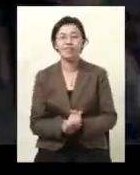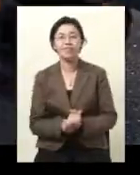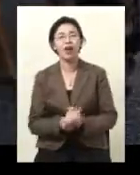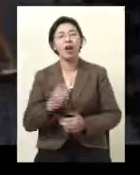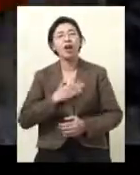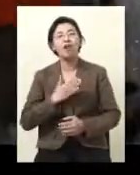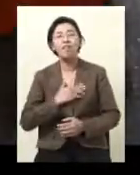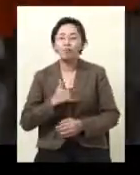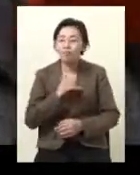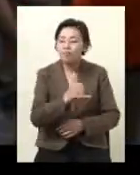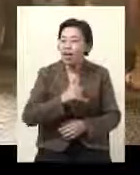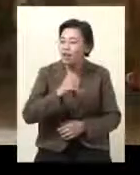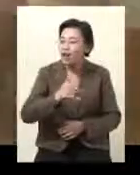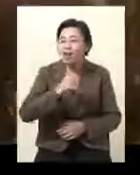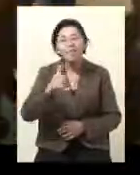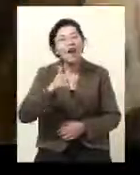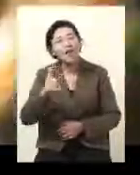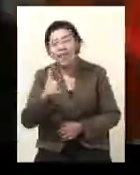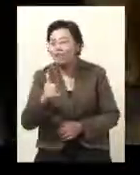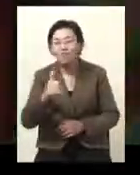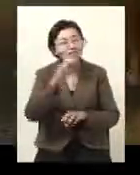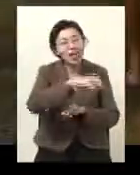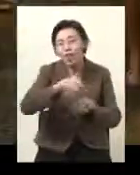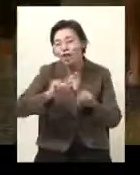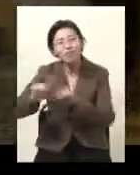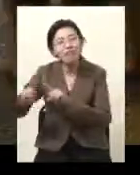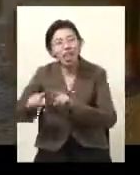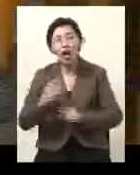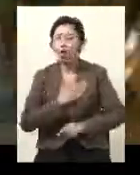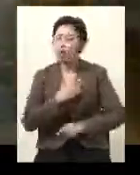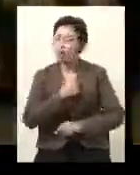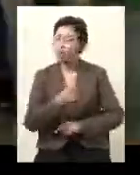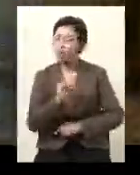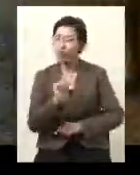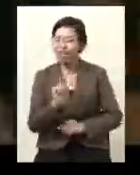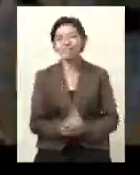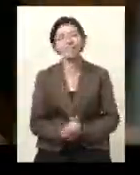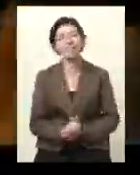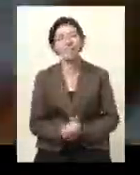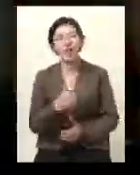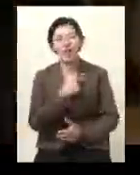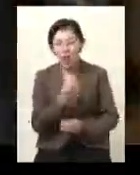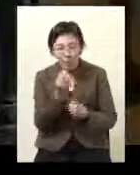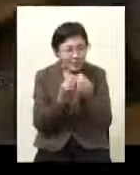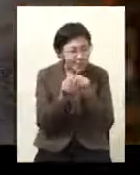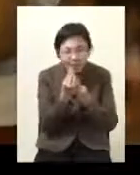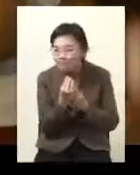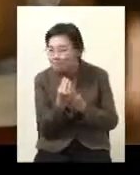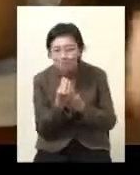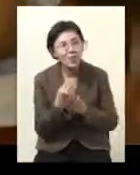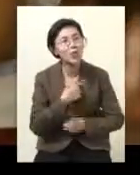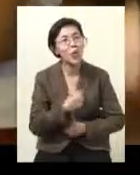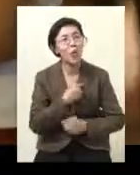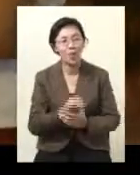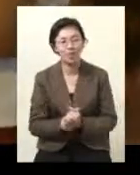ทุกๆครั้งที่ผมเดินทางไปที่ต่างๆนะครับสิ่งที่ชอบมากเลยก็คืออาหารเนี่ย